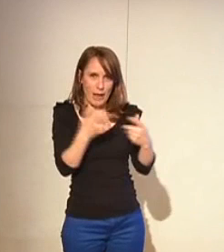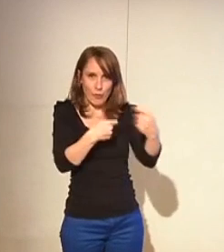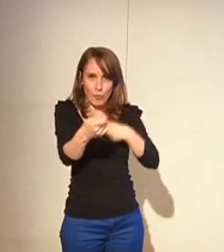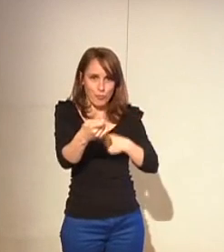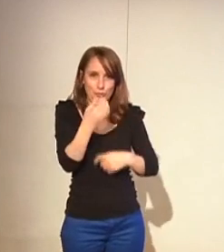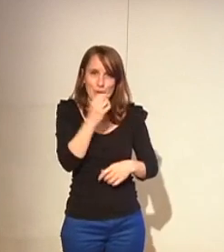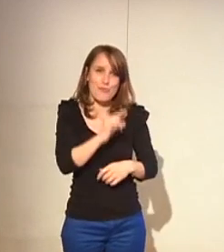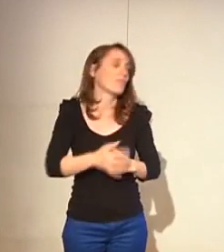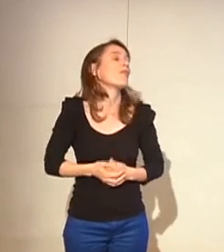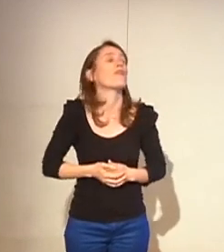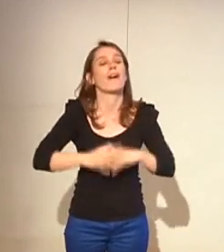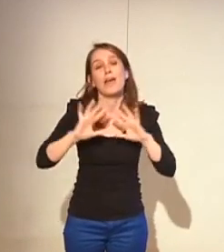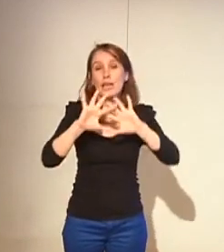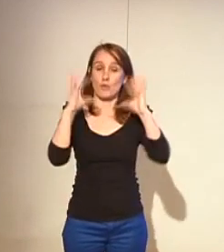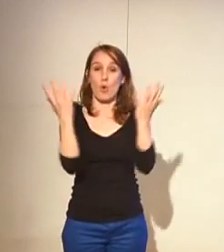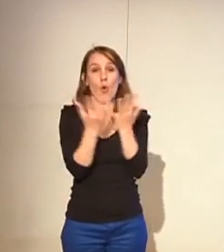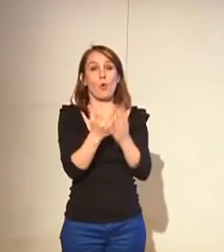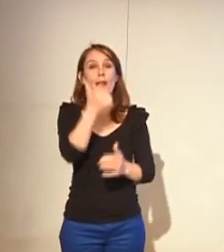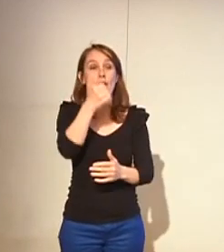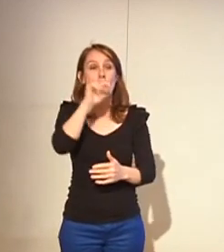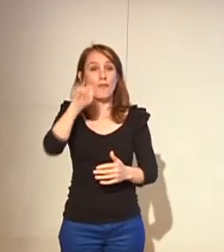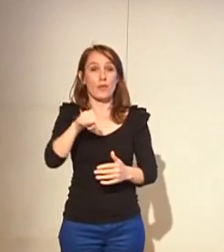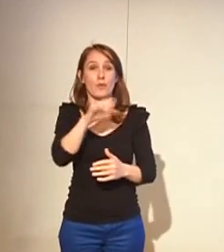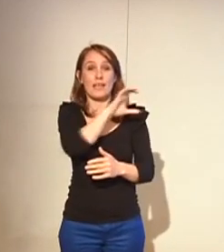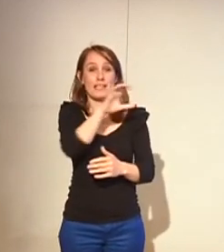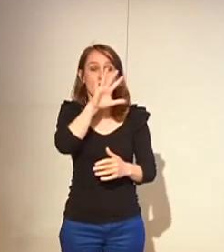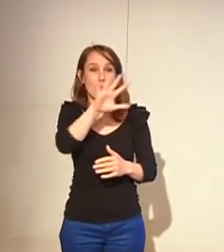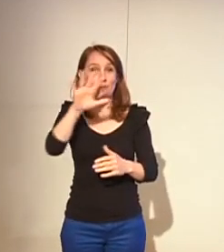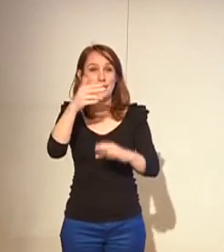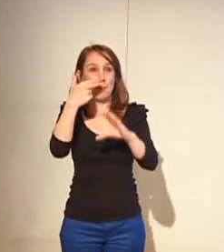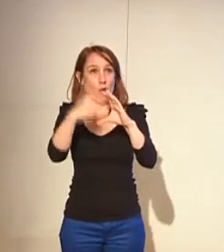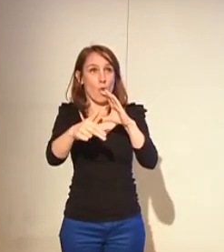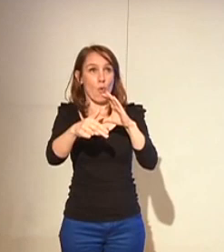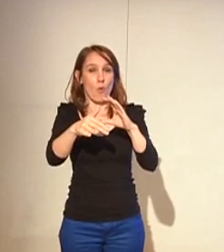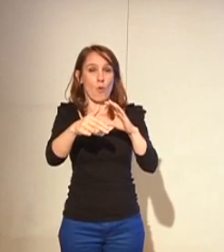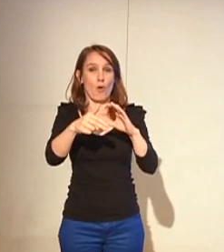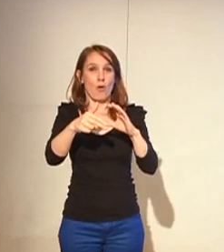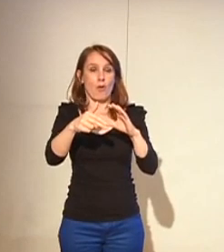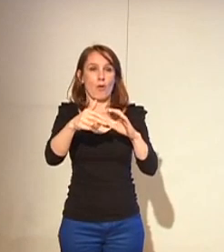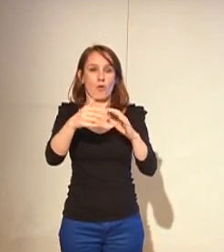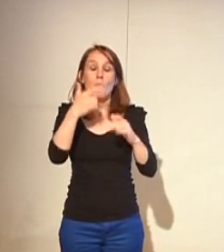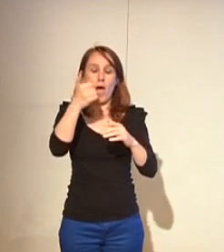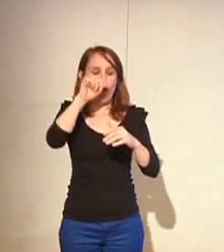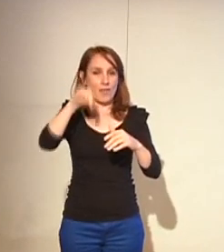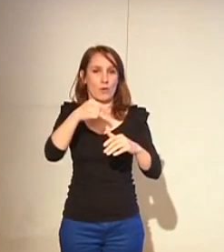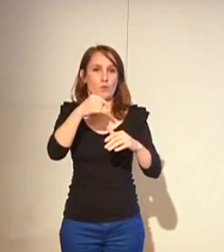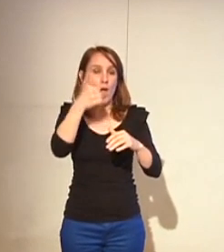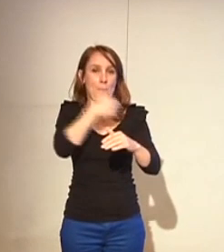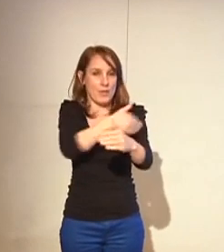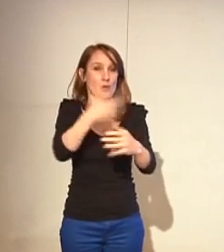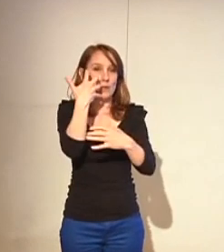chiffre indiqué et au global nous passons donc de 155000 € à 864000 € soit une économie de quasiment